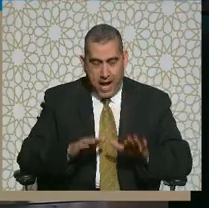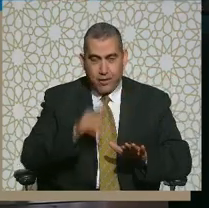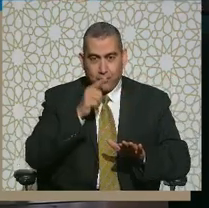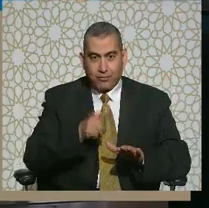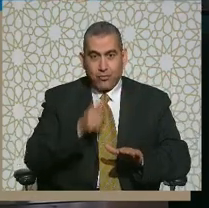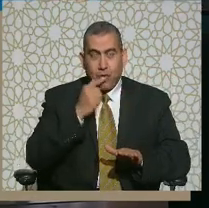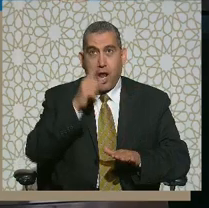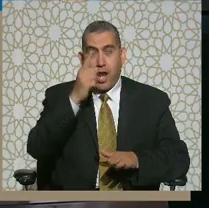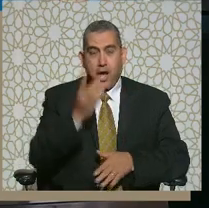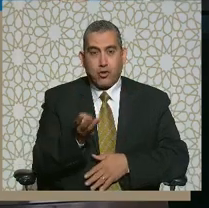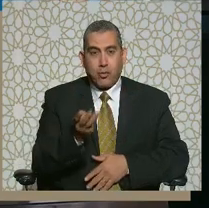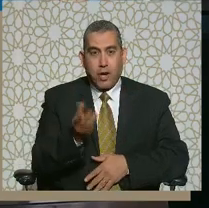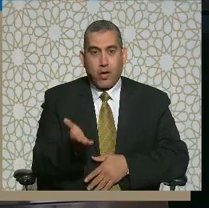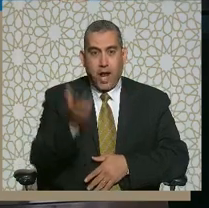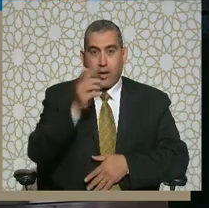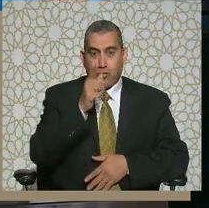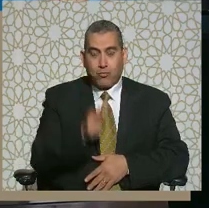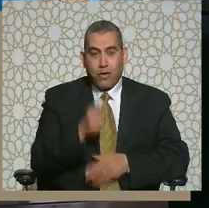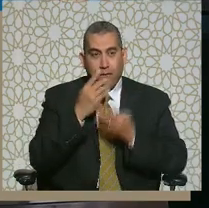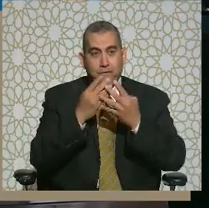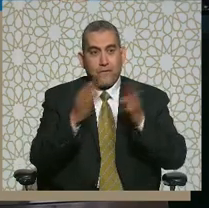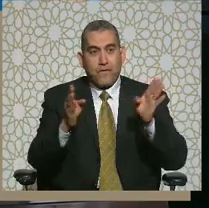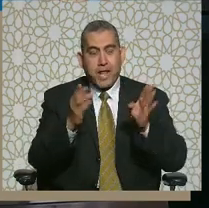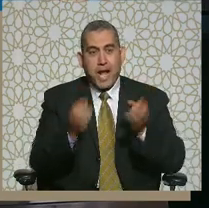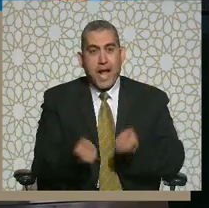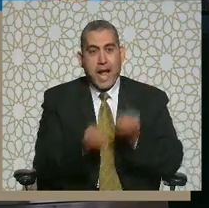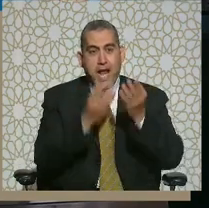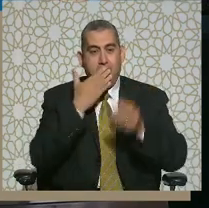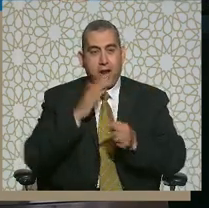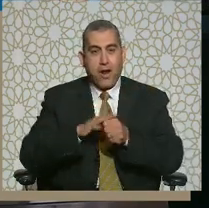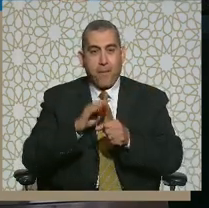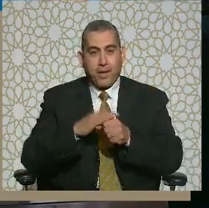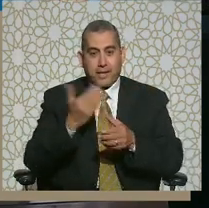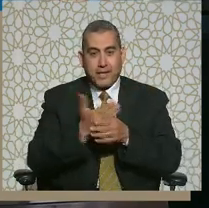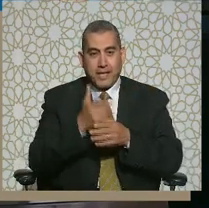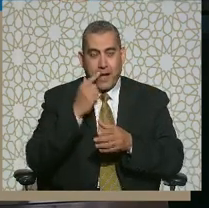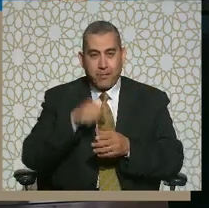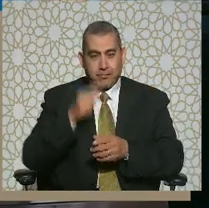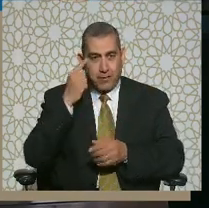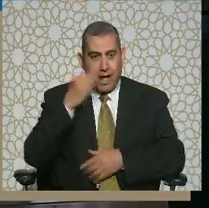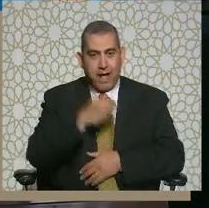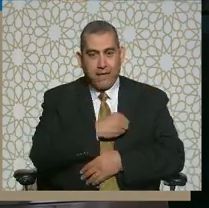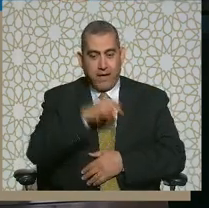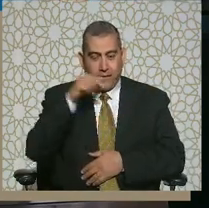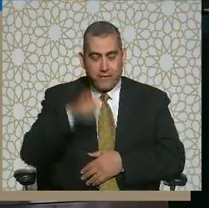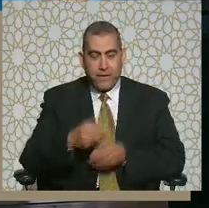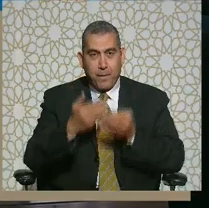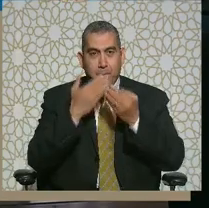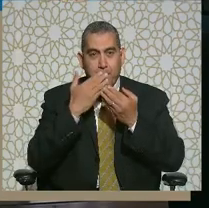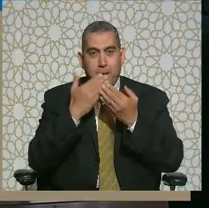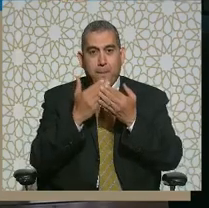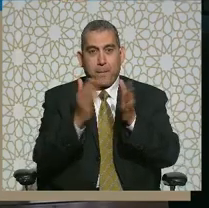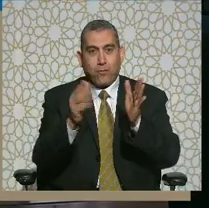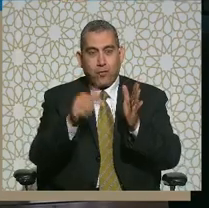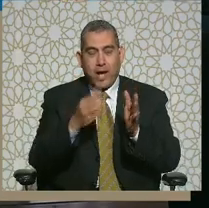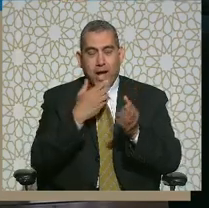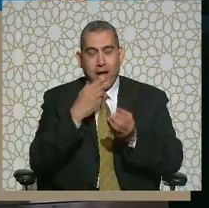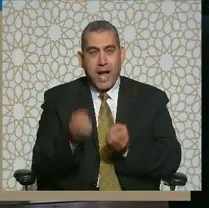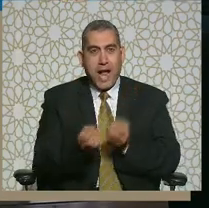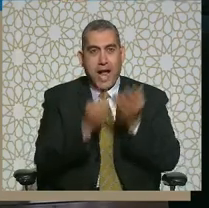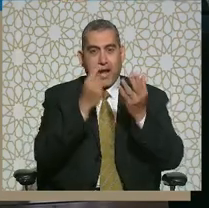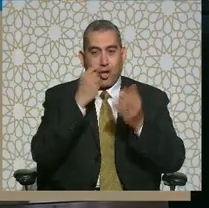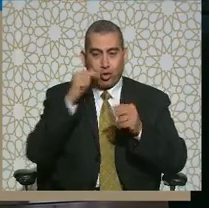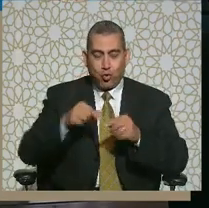سبحانه وتعالى ما كانش فتح ابواب الجنه في رمضان الا عشان نتيقن ان في باب مفتوح للجنه في الدنيا